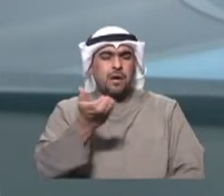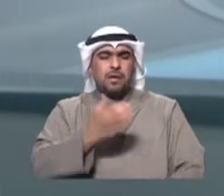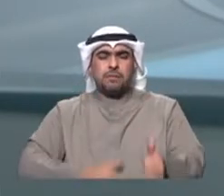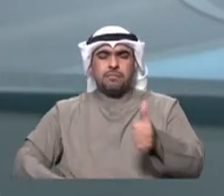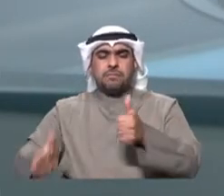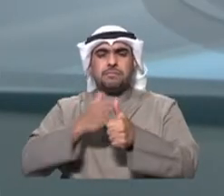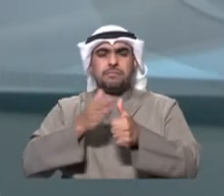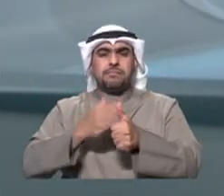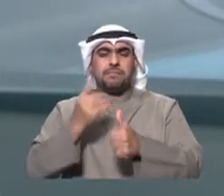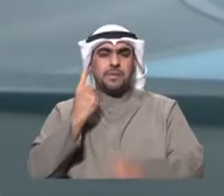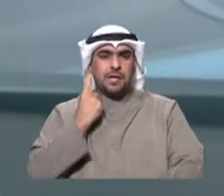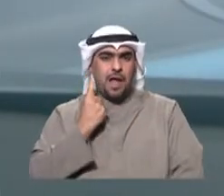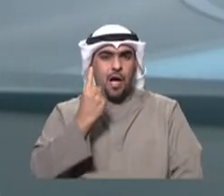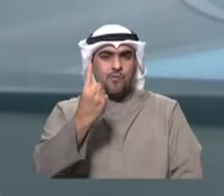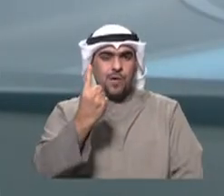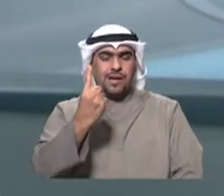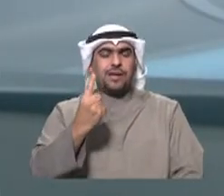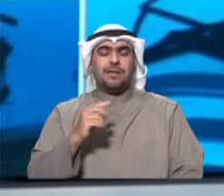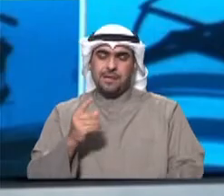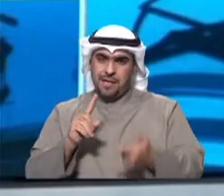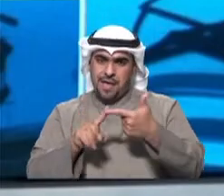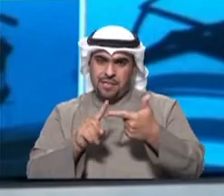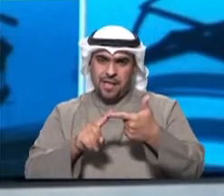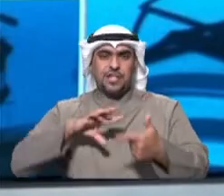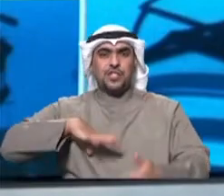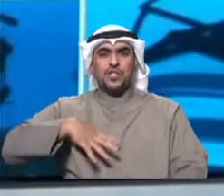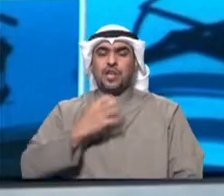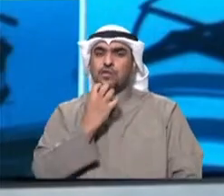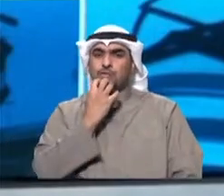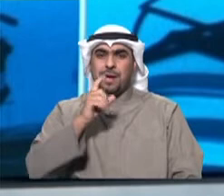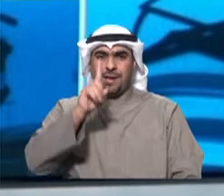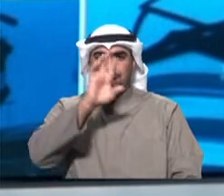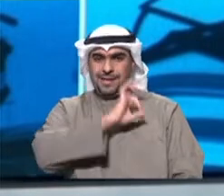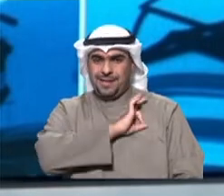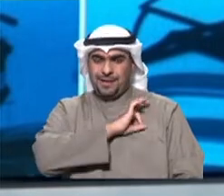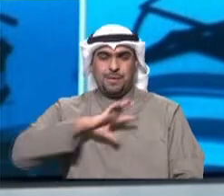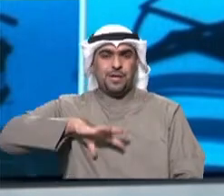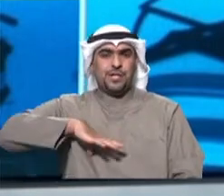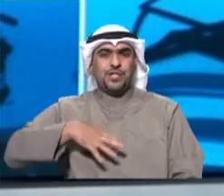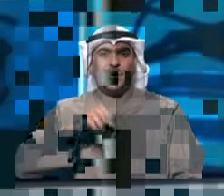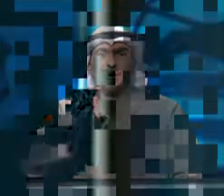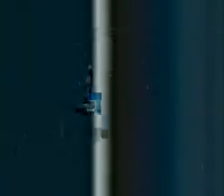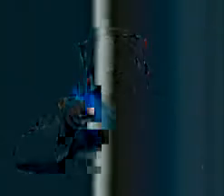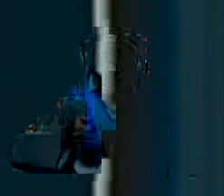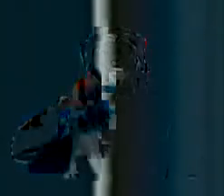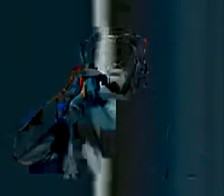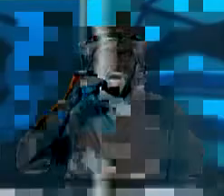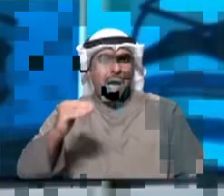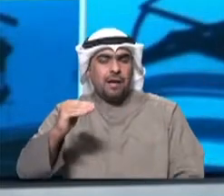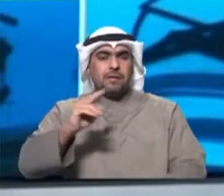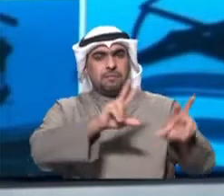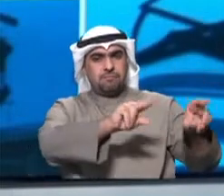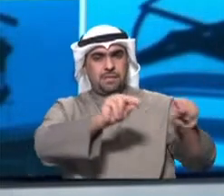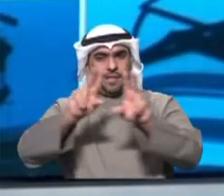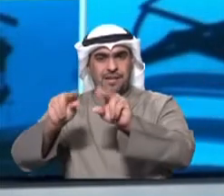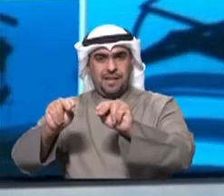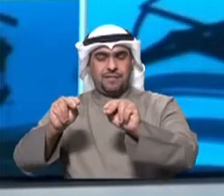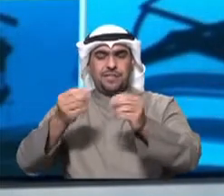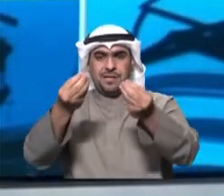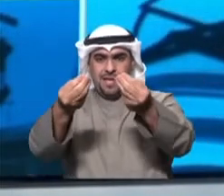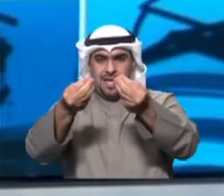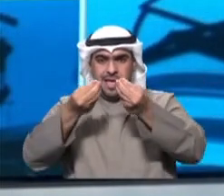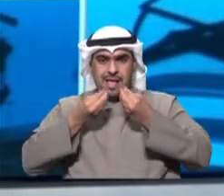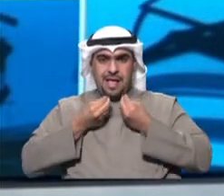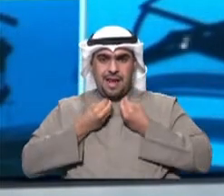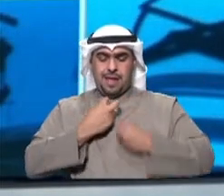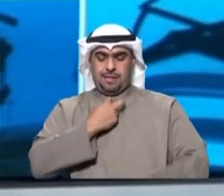لقب قائد للعمل الإنساني. واليوم ونحن نواجه جائحة كورونا، وبعد مسيرة 61 عاما،